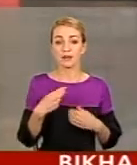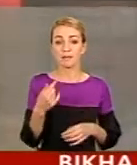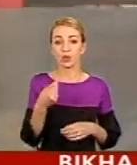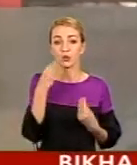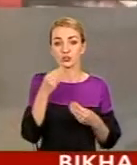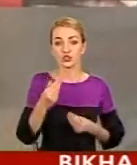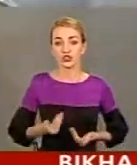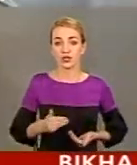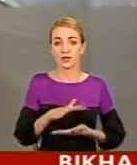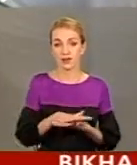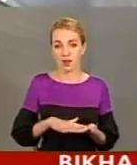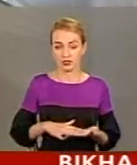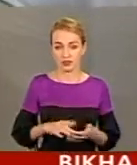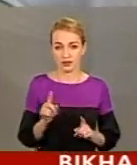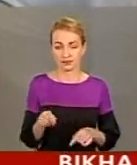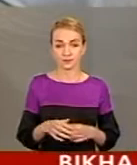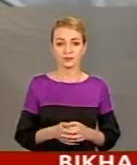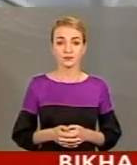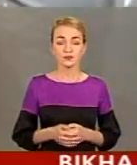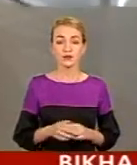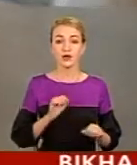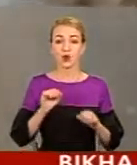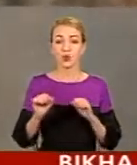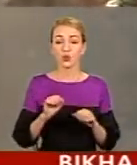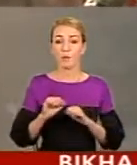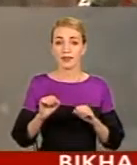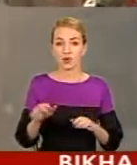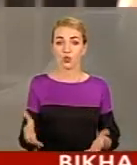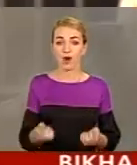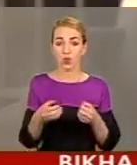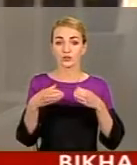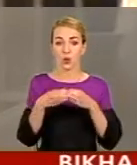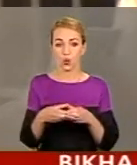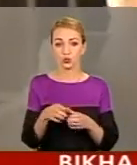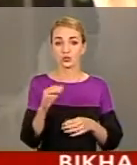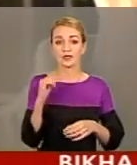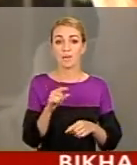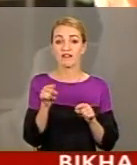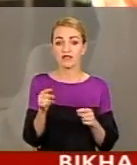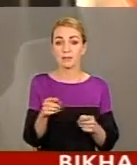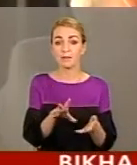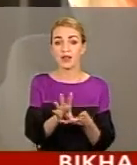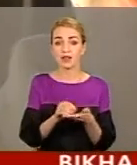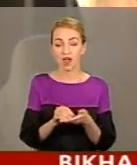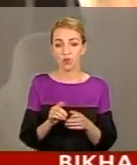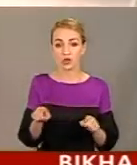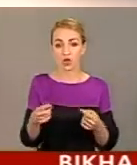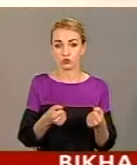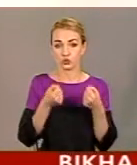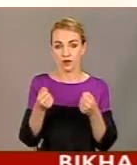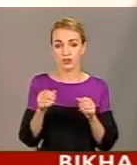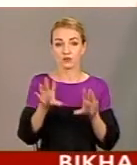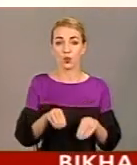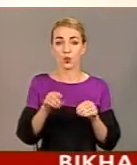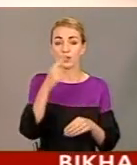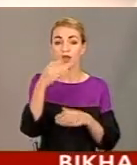жили дальше в Гёстхаусе. Сергій Борисович – командир рятувального загону. Відучора саме він перейняв організаторський штурвал. Заспокоює, найближчими